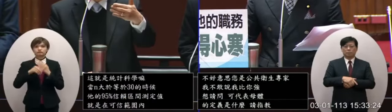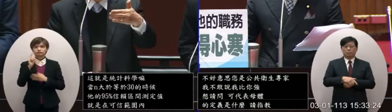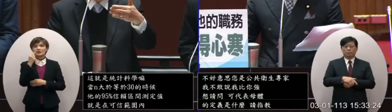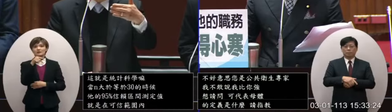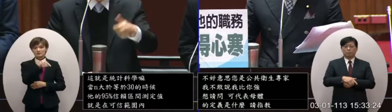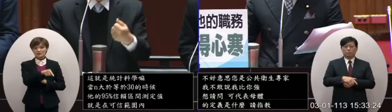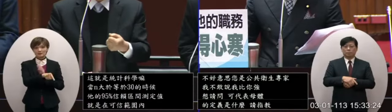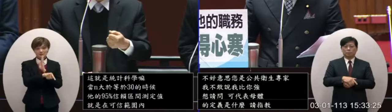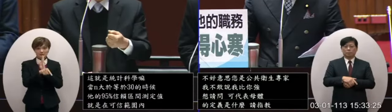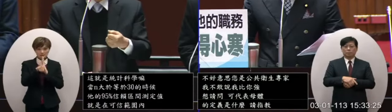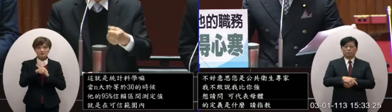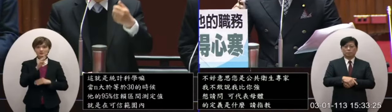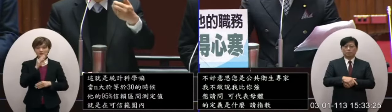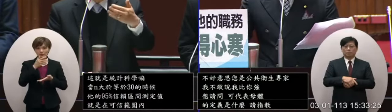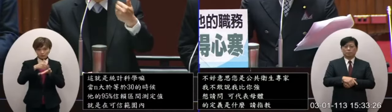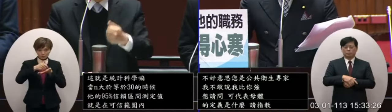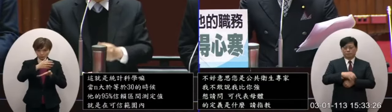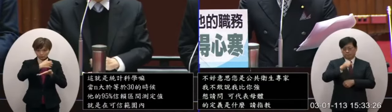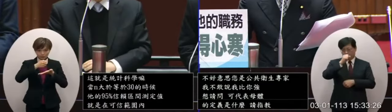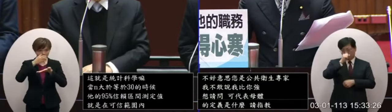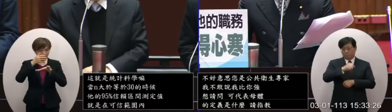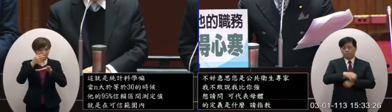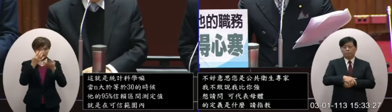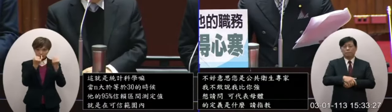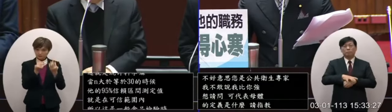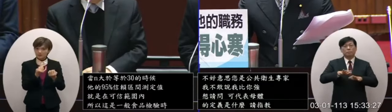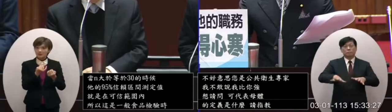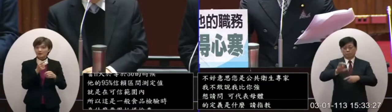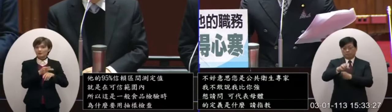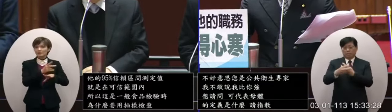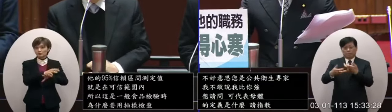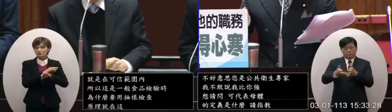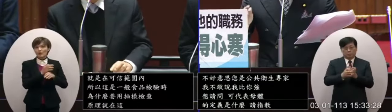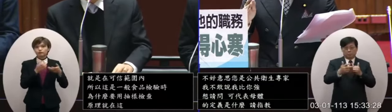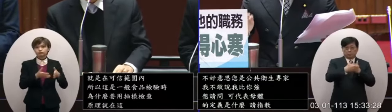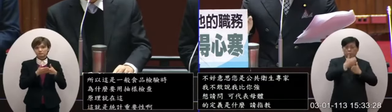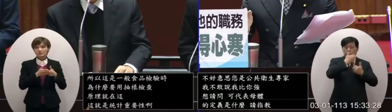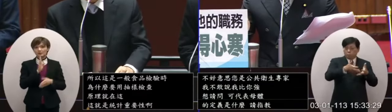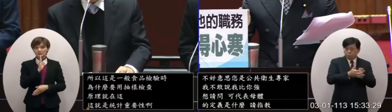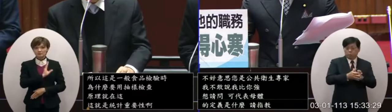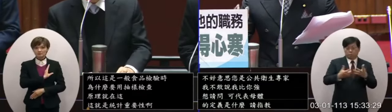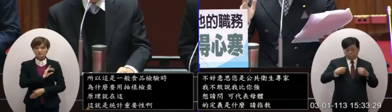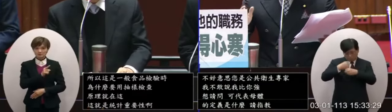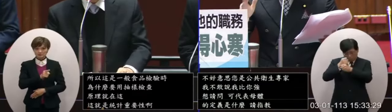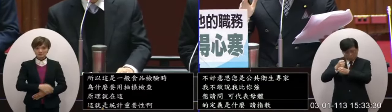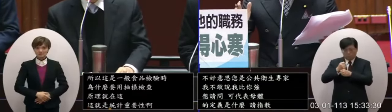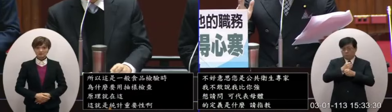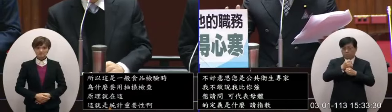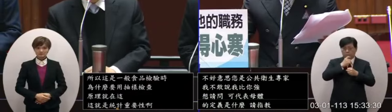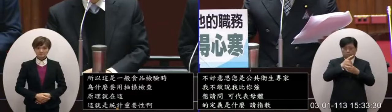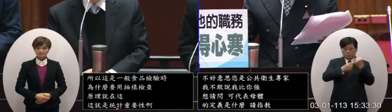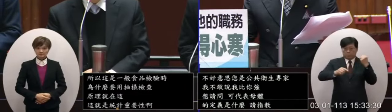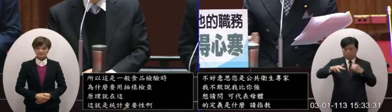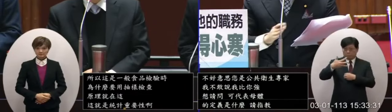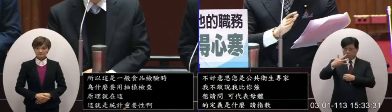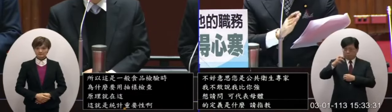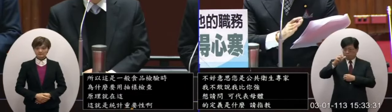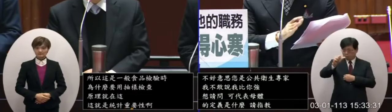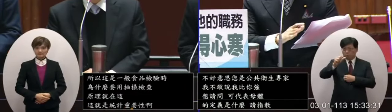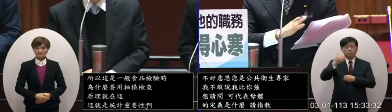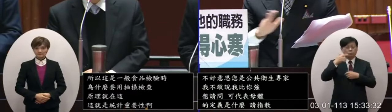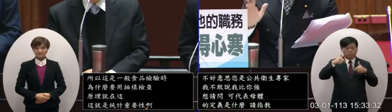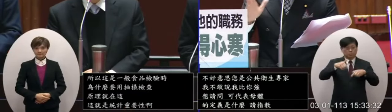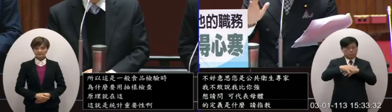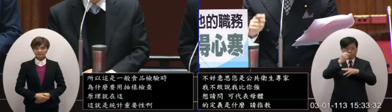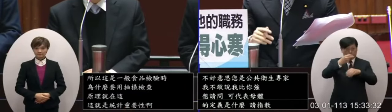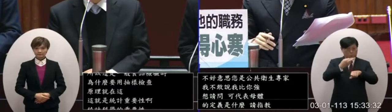就是统计的重要性啊，统计科学的重要性。 那今天农业部跟卫福部两部都共验了885件的样品，有关西部